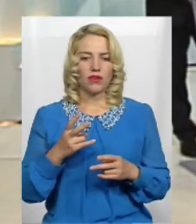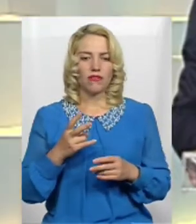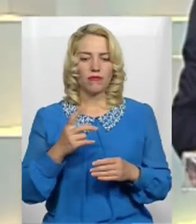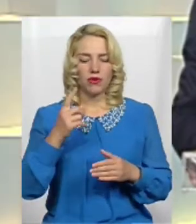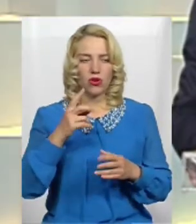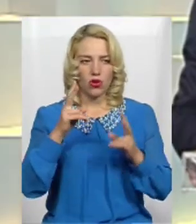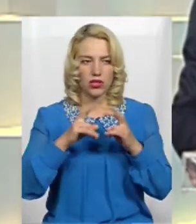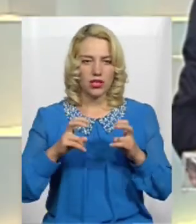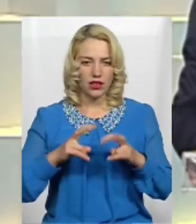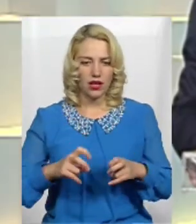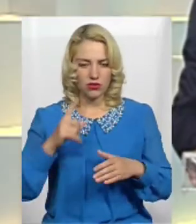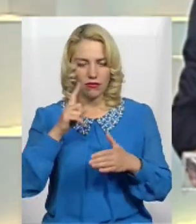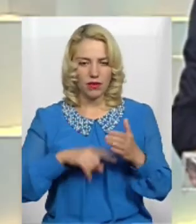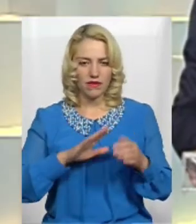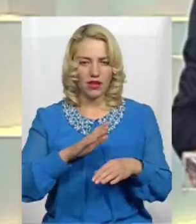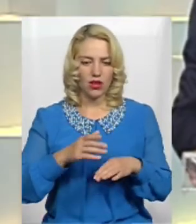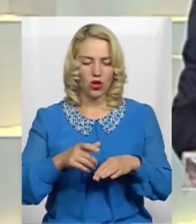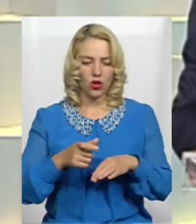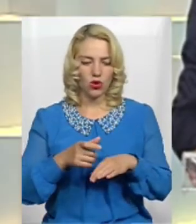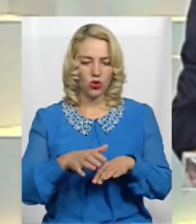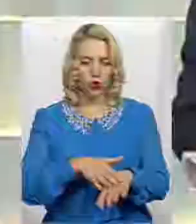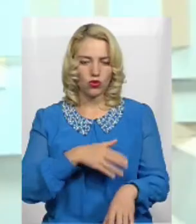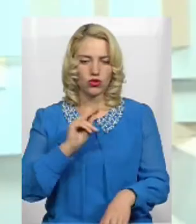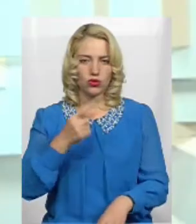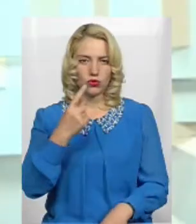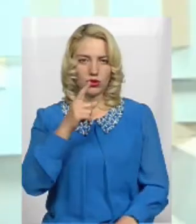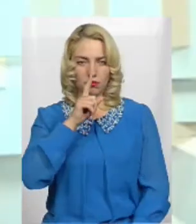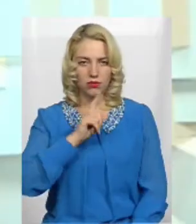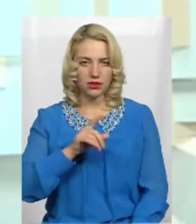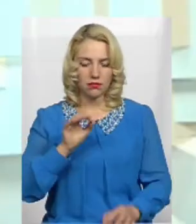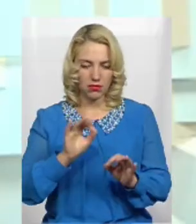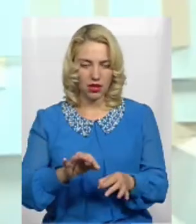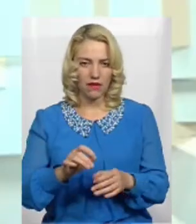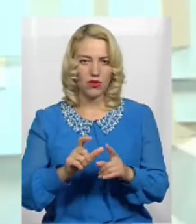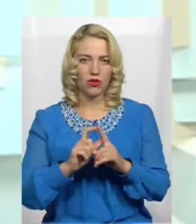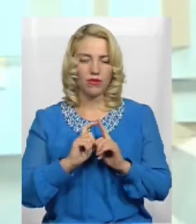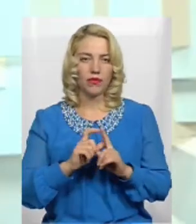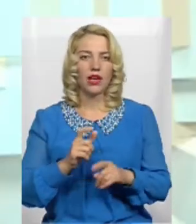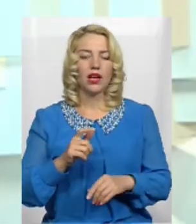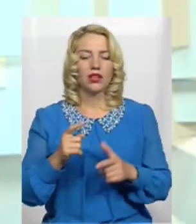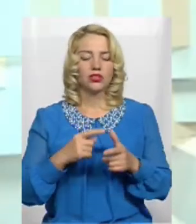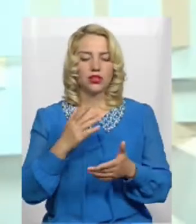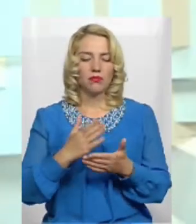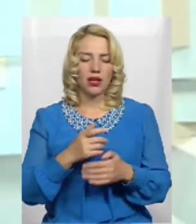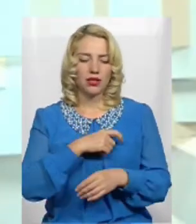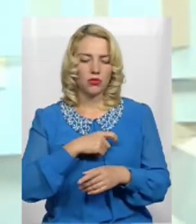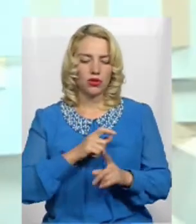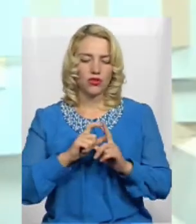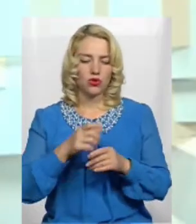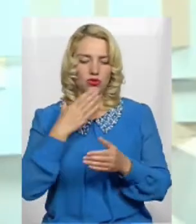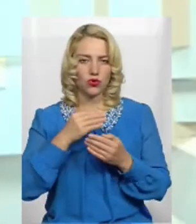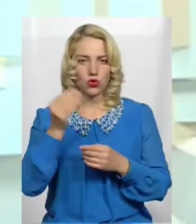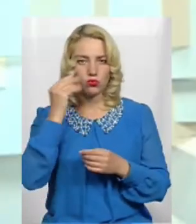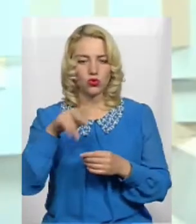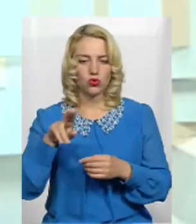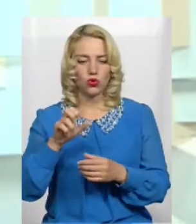одного... Не довше одного місяця. Правильно. Чи має право депутат висловлювати свою думку щодо